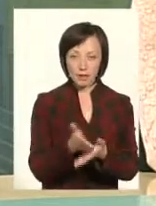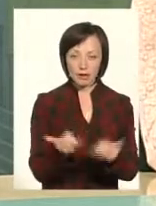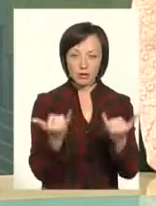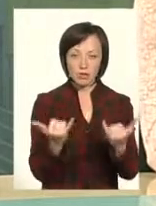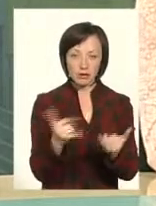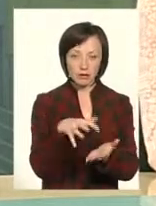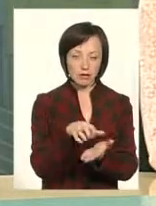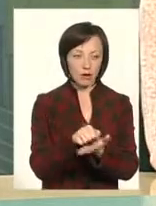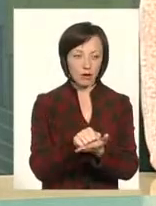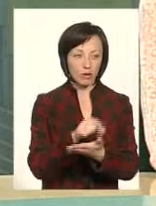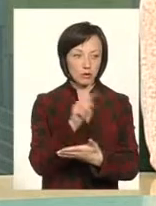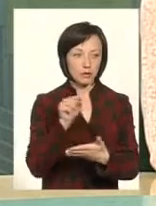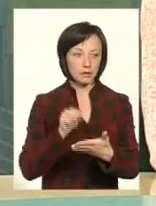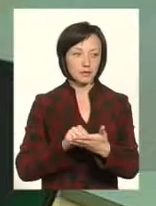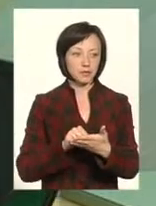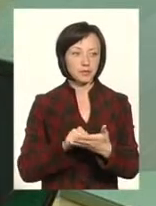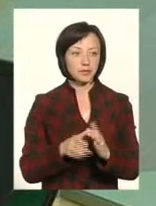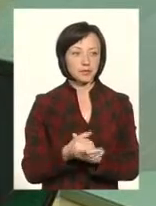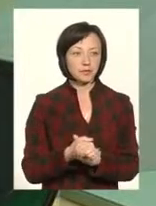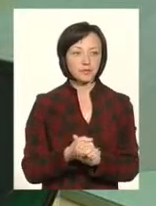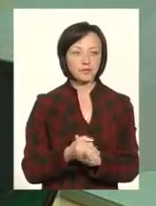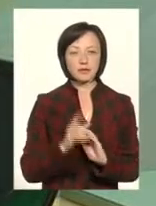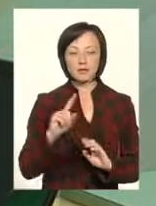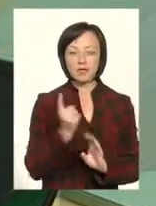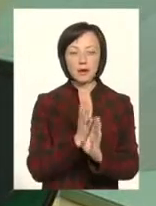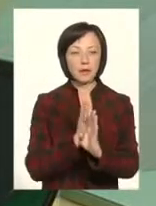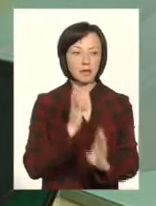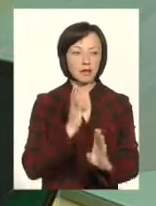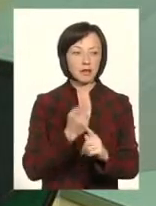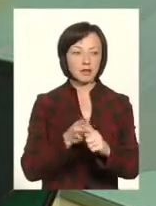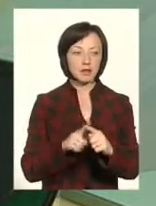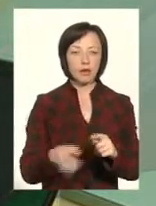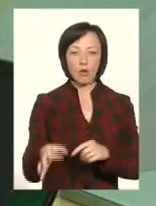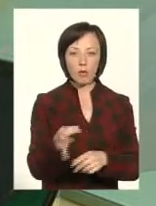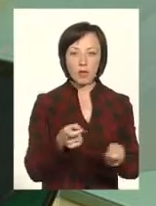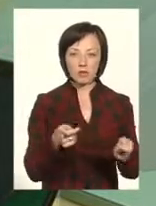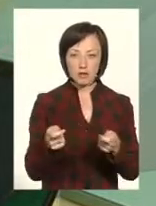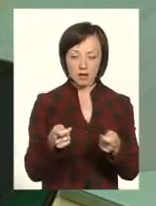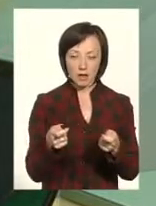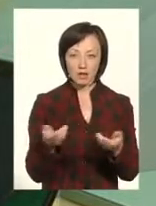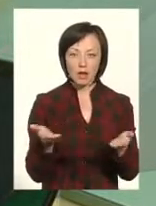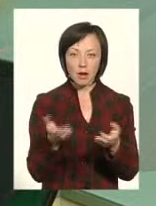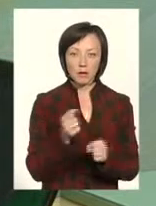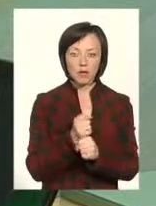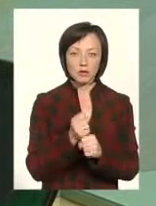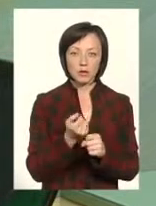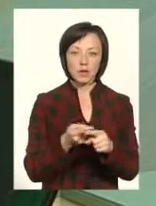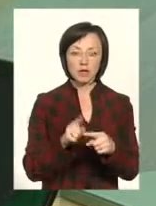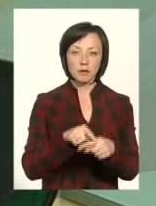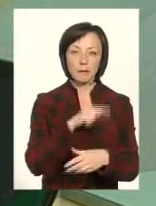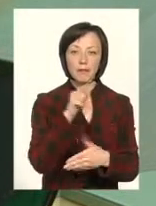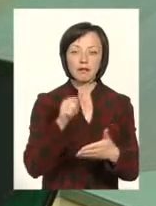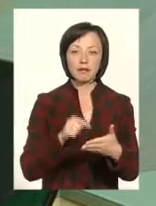зараз вони займаються? Ну, насамперед, це облдержадміністрація, яка працює над цим